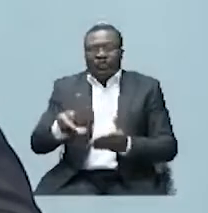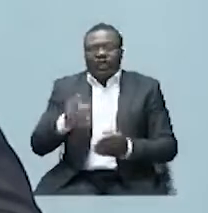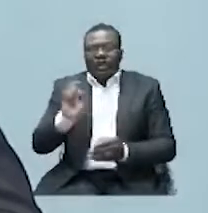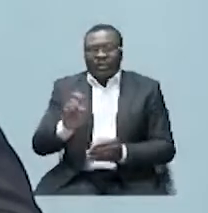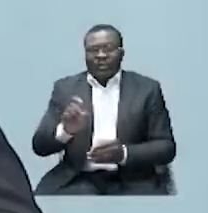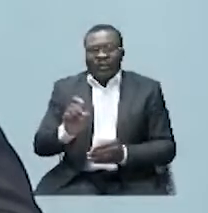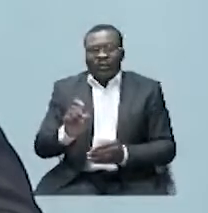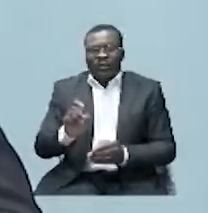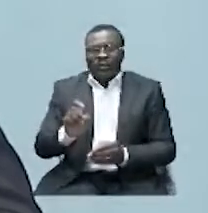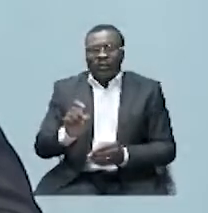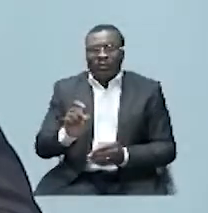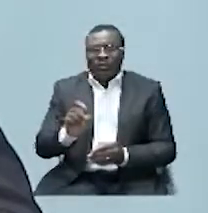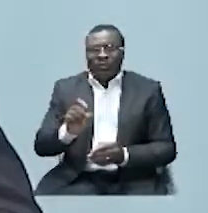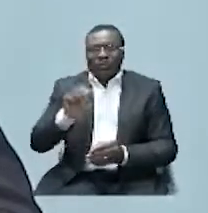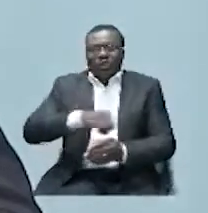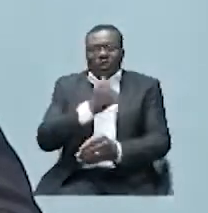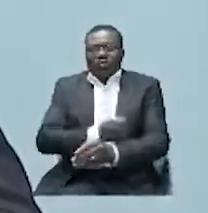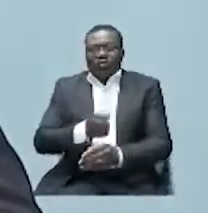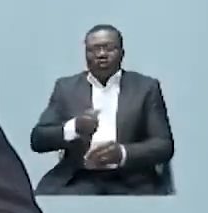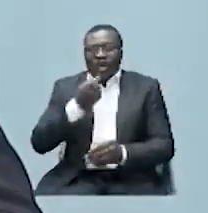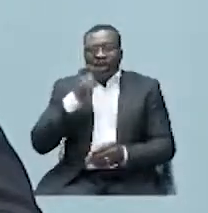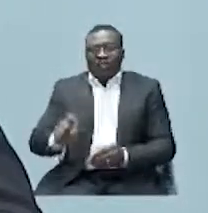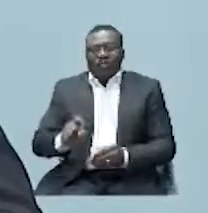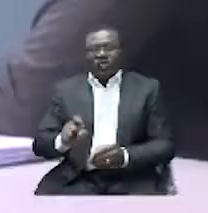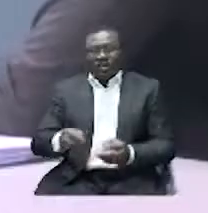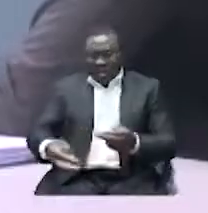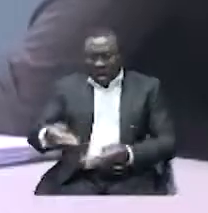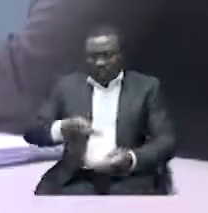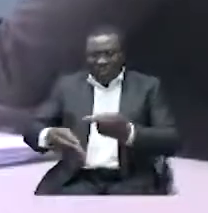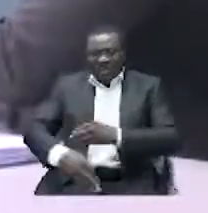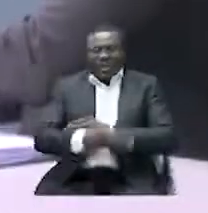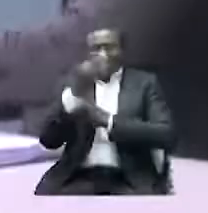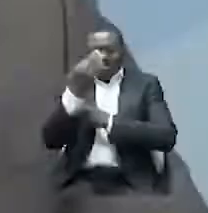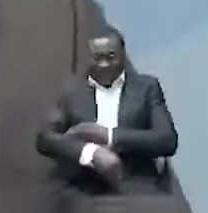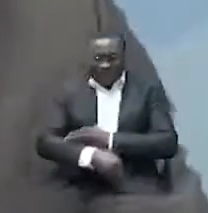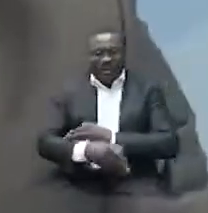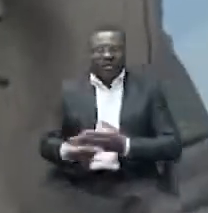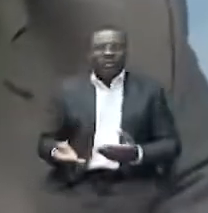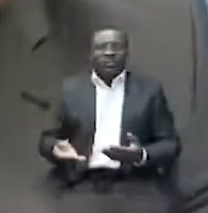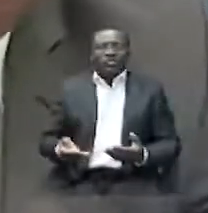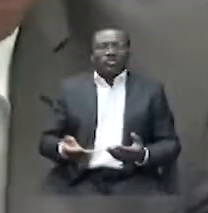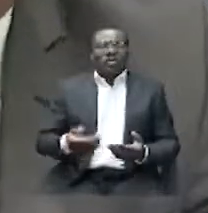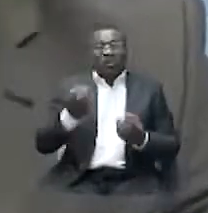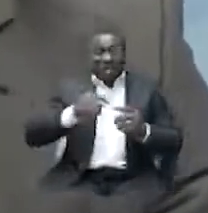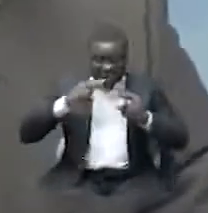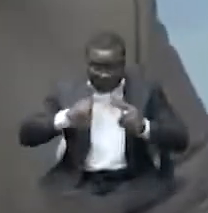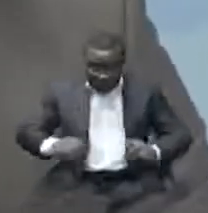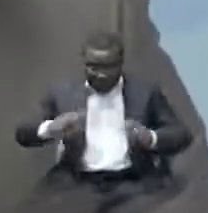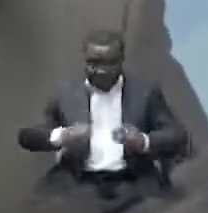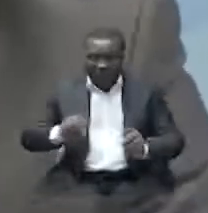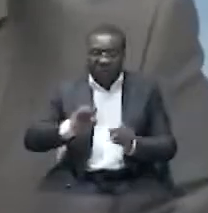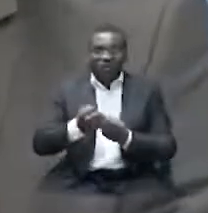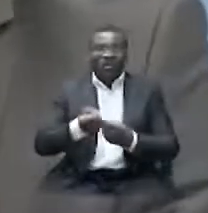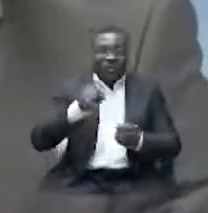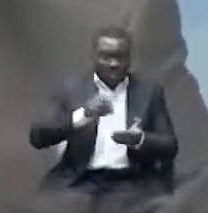indispensable, au pouvoir exécutif en replaçant les balises. Quand vous diagnostiquez la situation, dans votre document d'ailleurs,